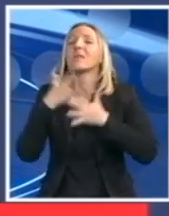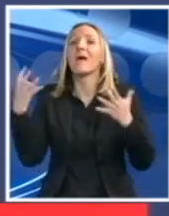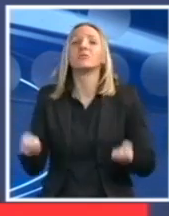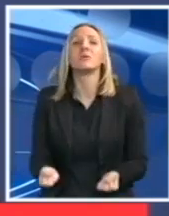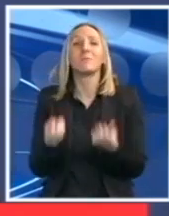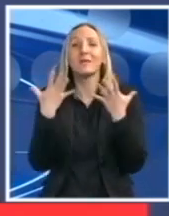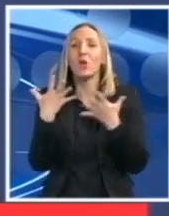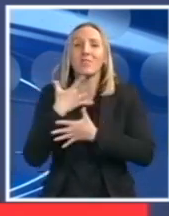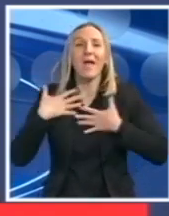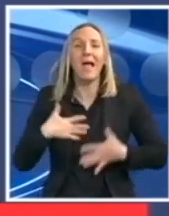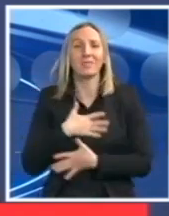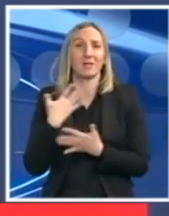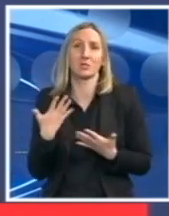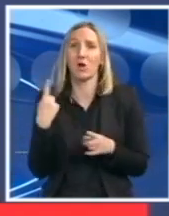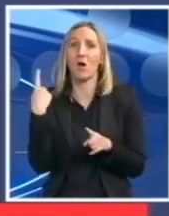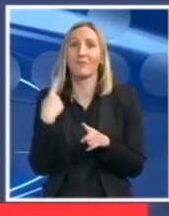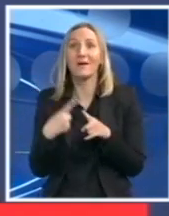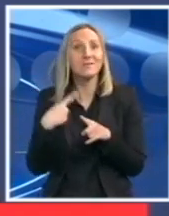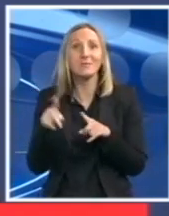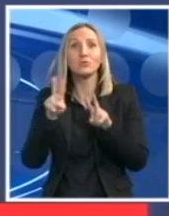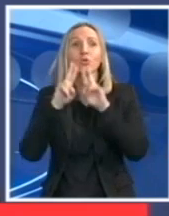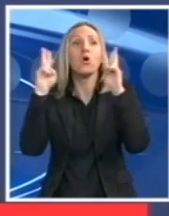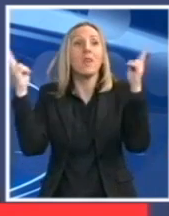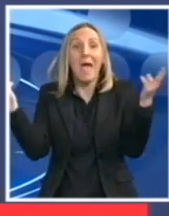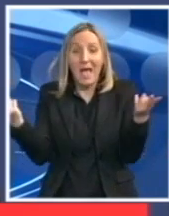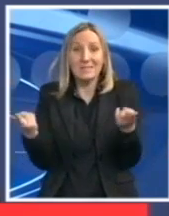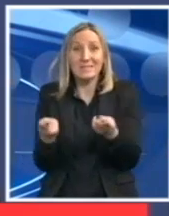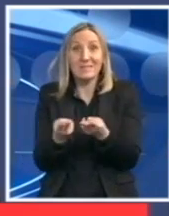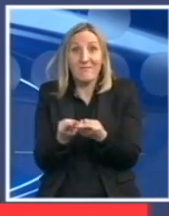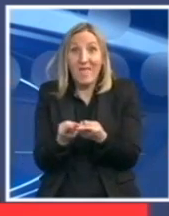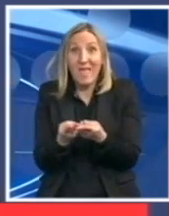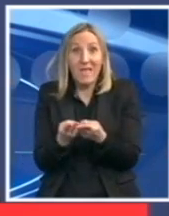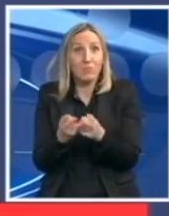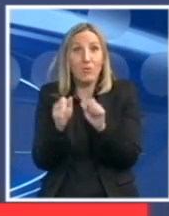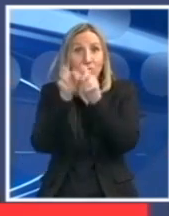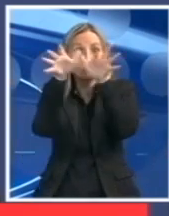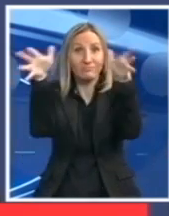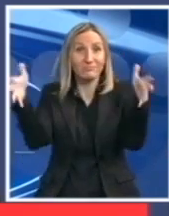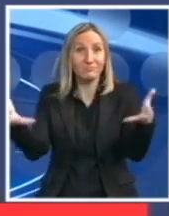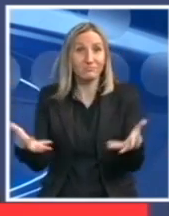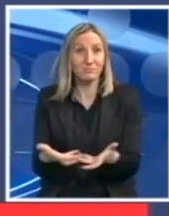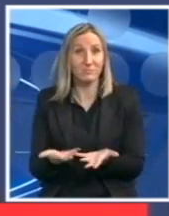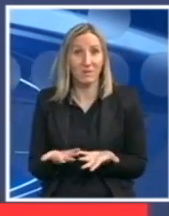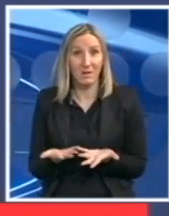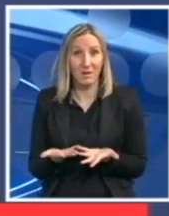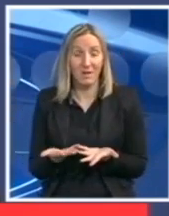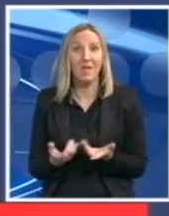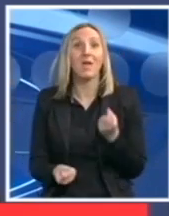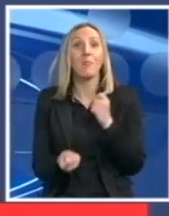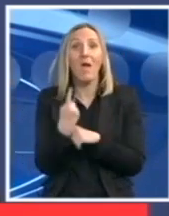katastrofe, zato što istovremeno globalno hvataju čitav svet. I nastaju